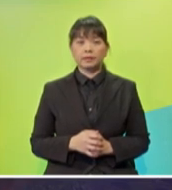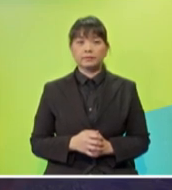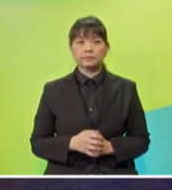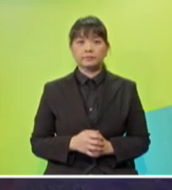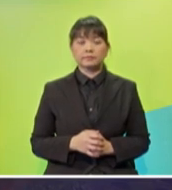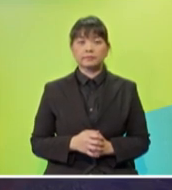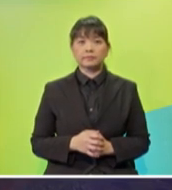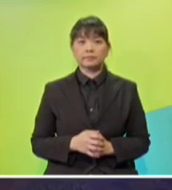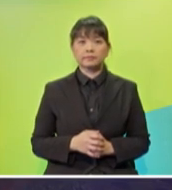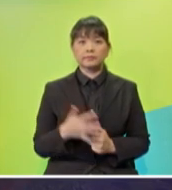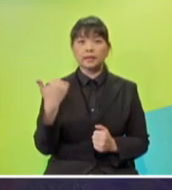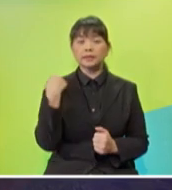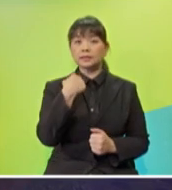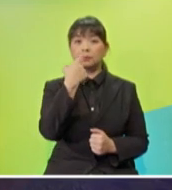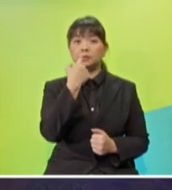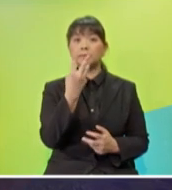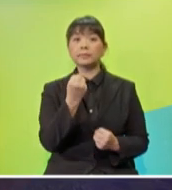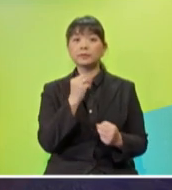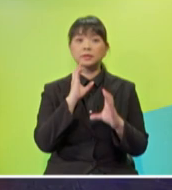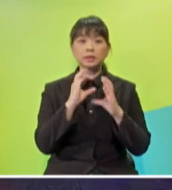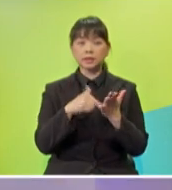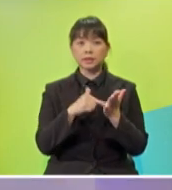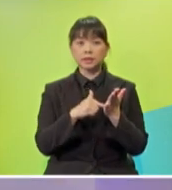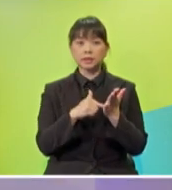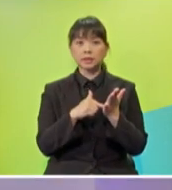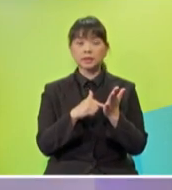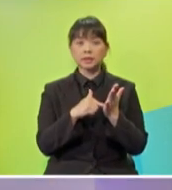Apa pendapat lagi jika tidak ada